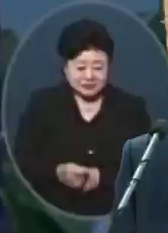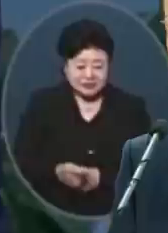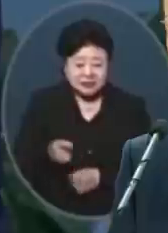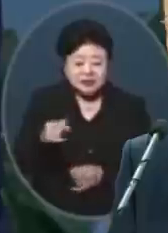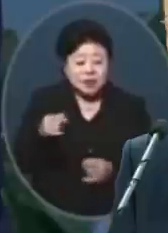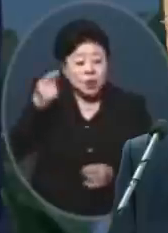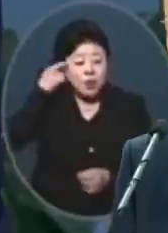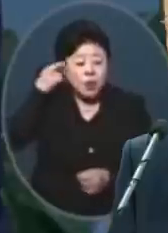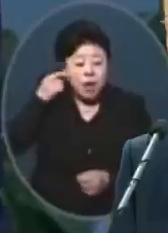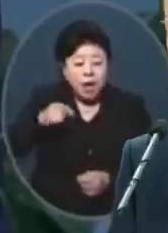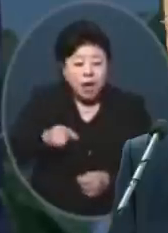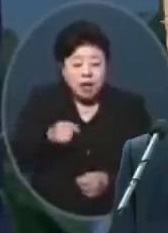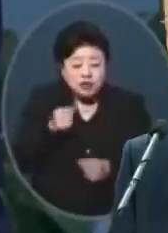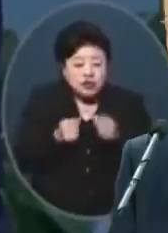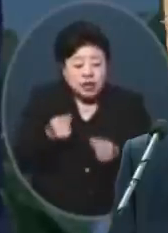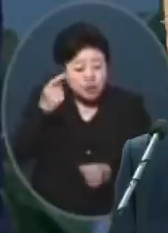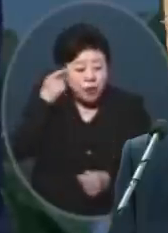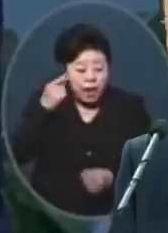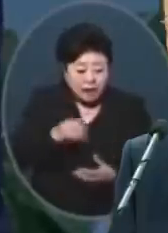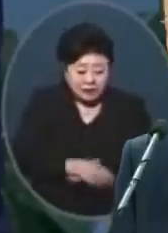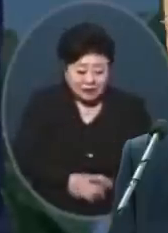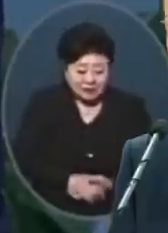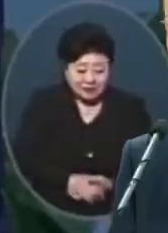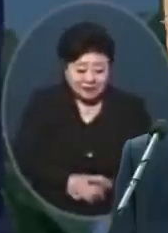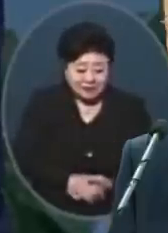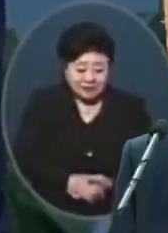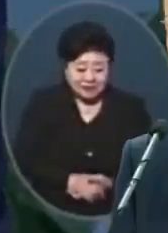왜 저래 뛰어야 됩니까